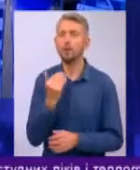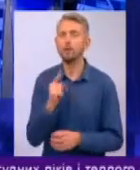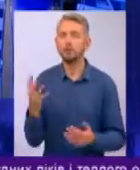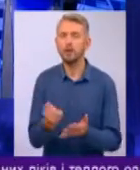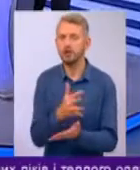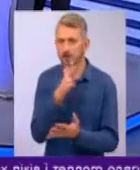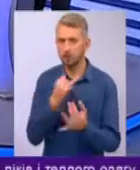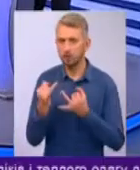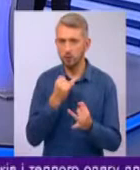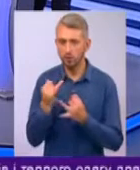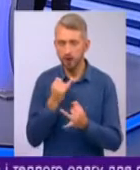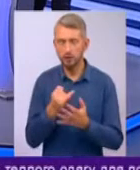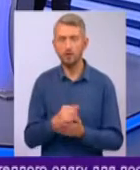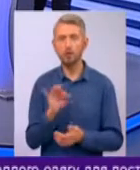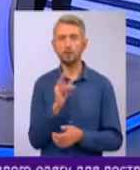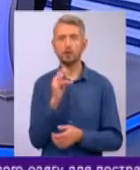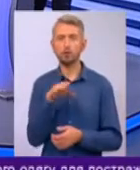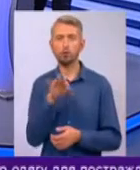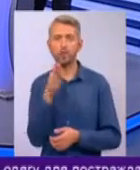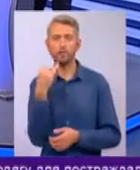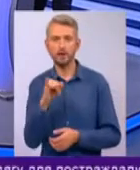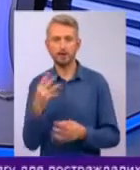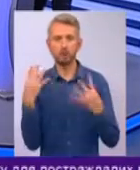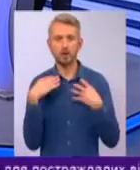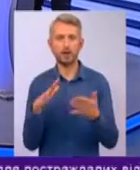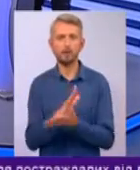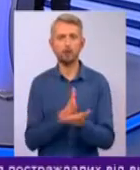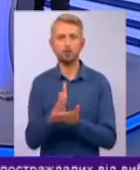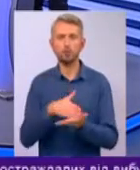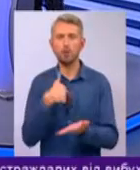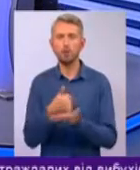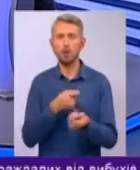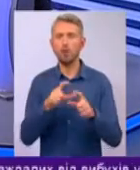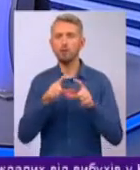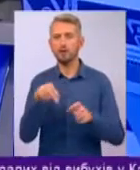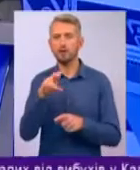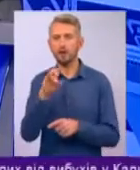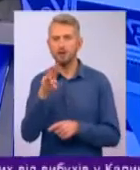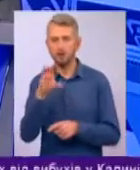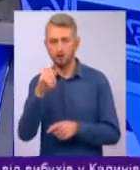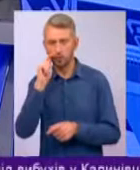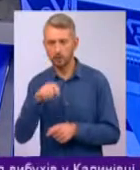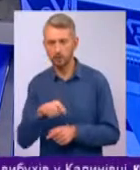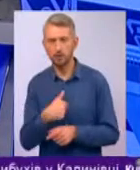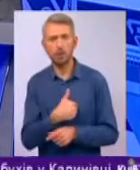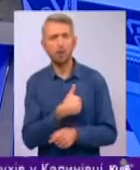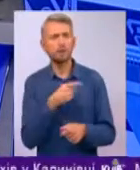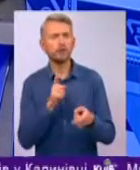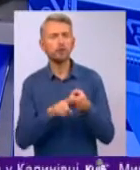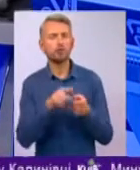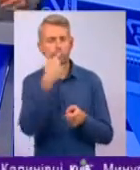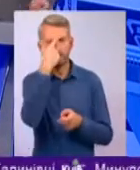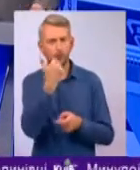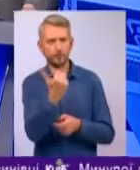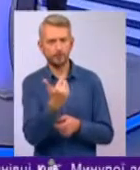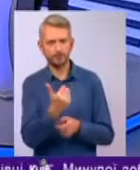час поспілкуватися. Нагадаю, Олександр Кутовий, начальник прес-служби Головного управління ДСНС України Вінницький. Я в зв'язку з повідомленням пана Кутового.